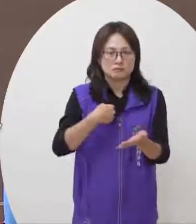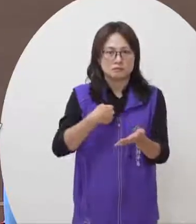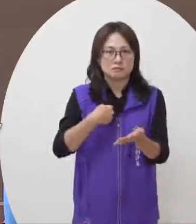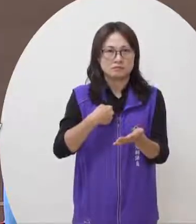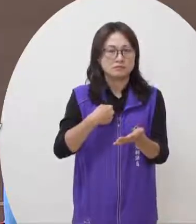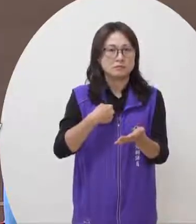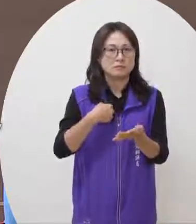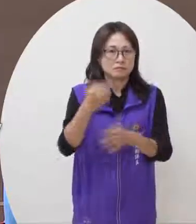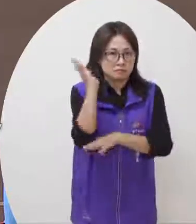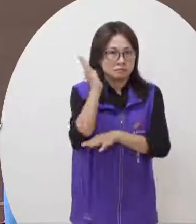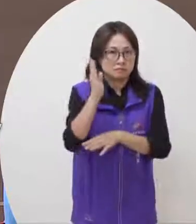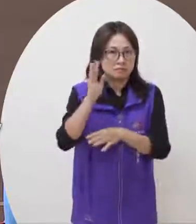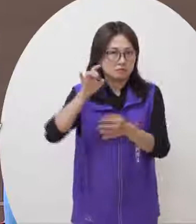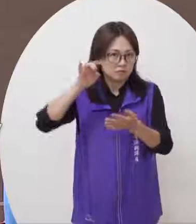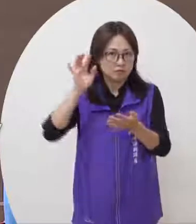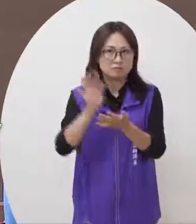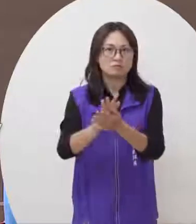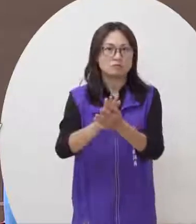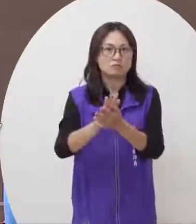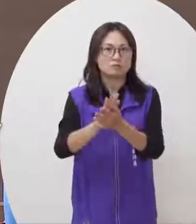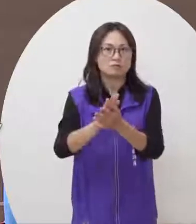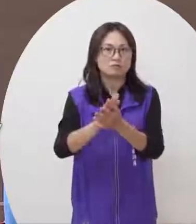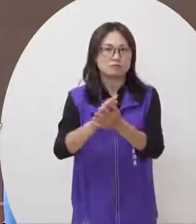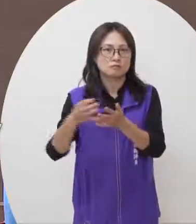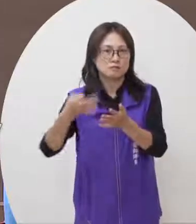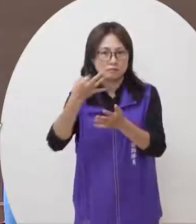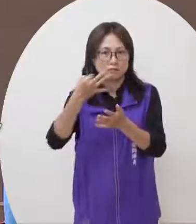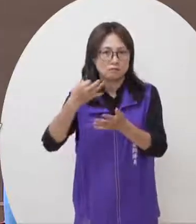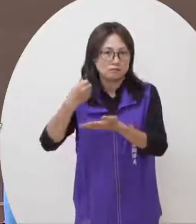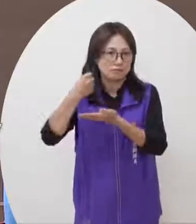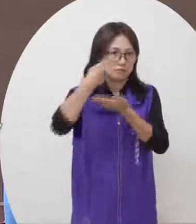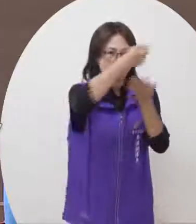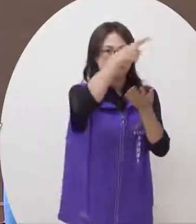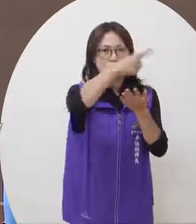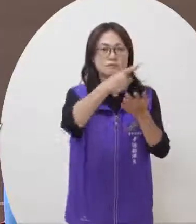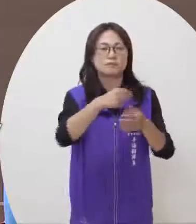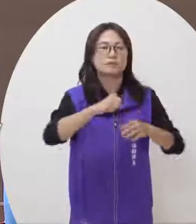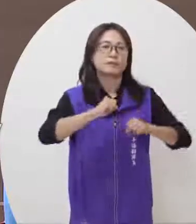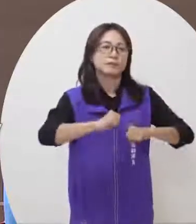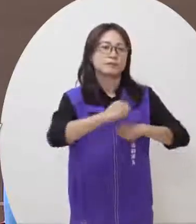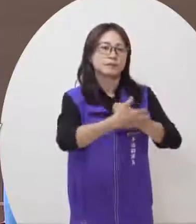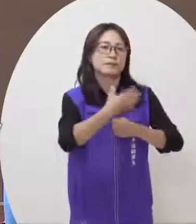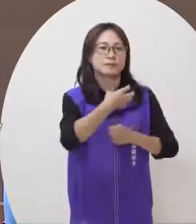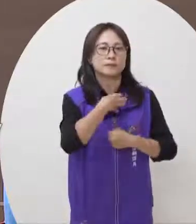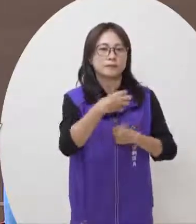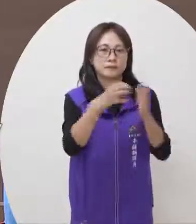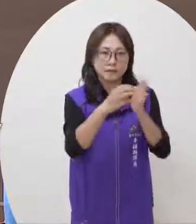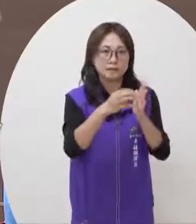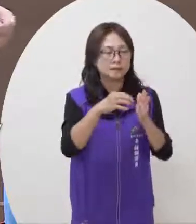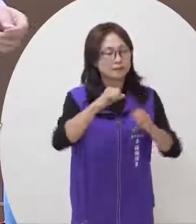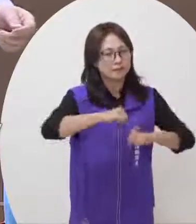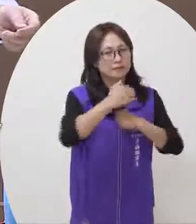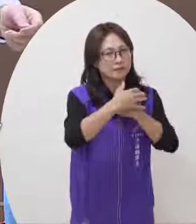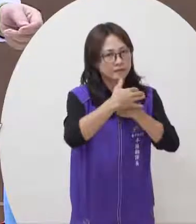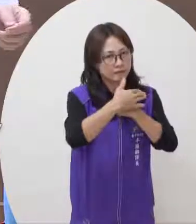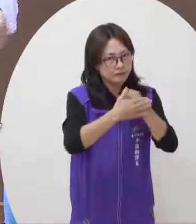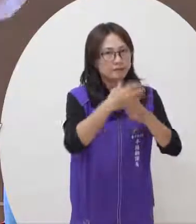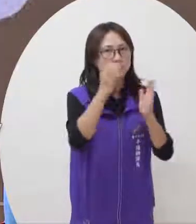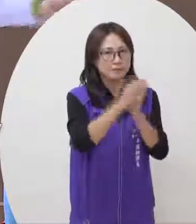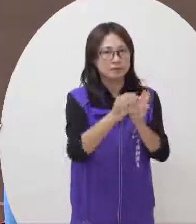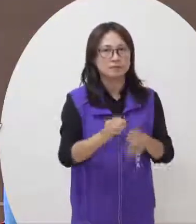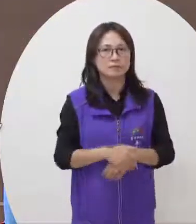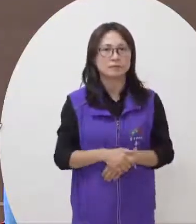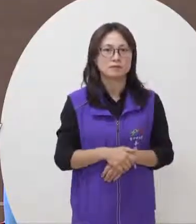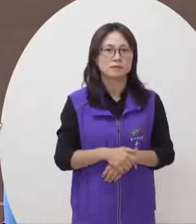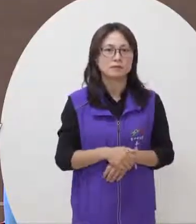中义里长，每个里长都是为了避免列地定，跟他你打打票打各位怎么样发健保费给他，